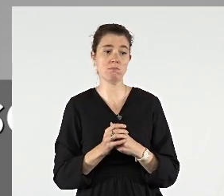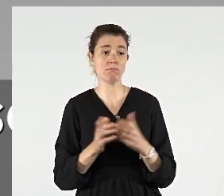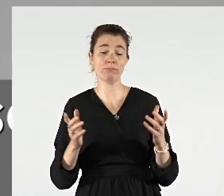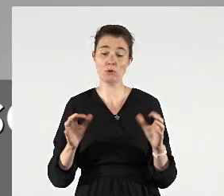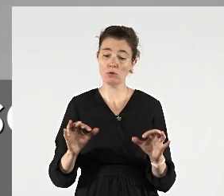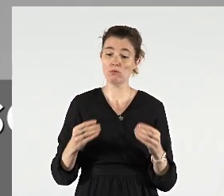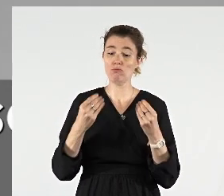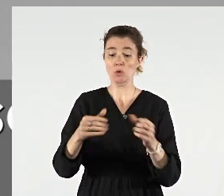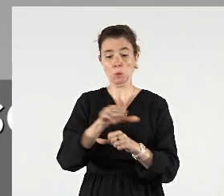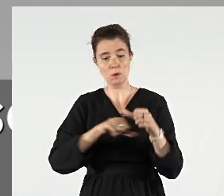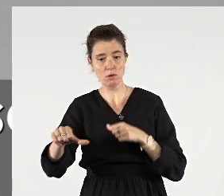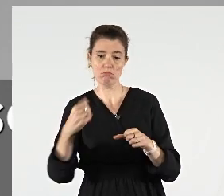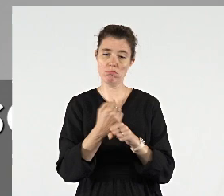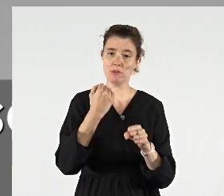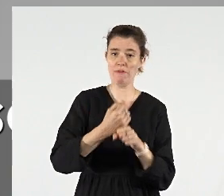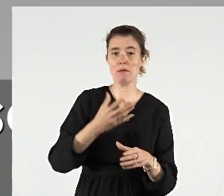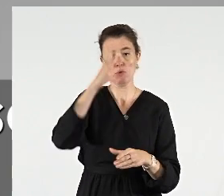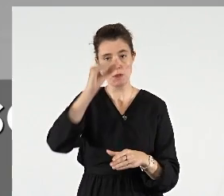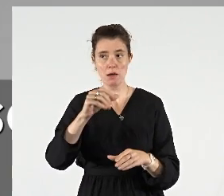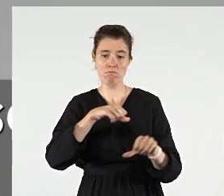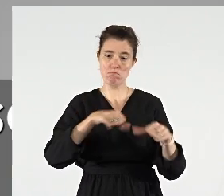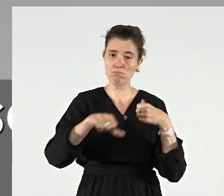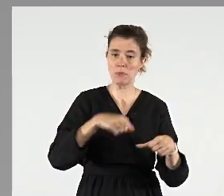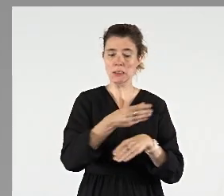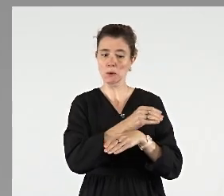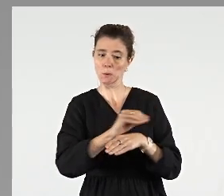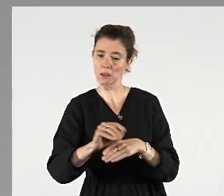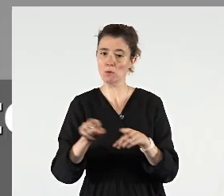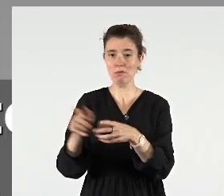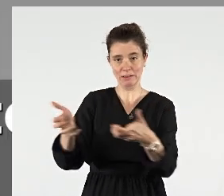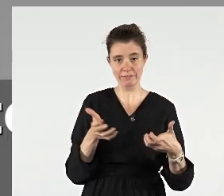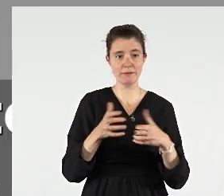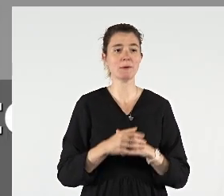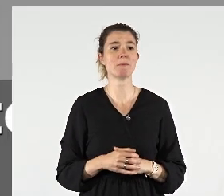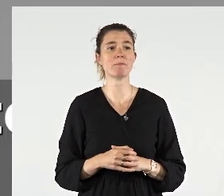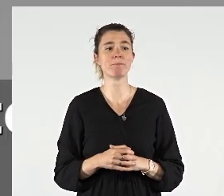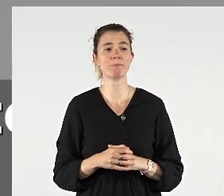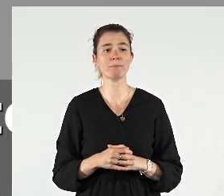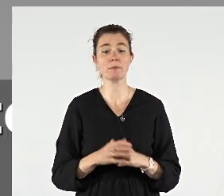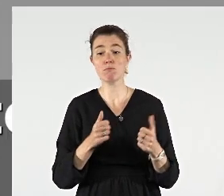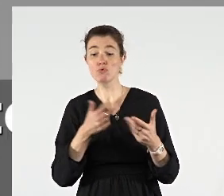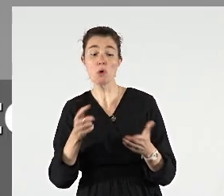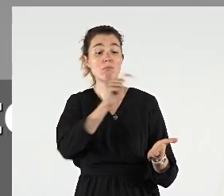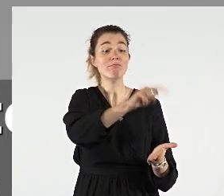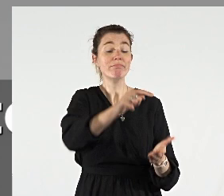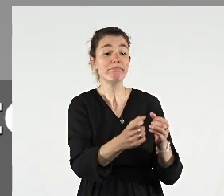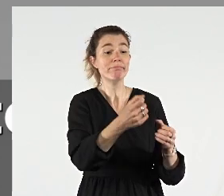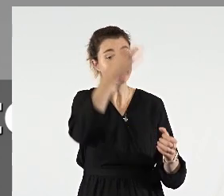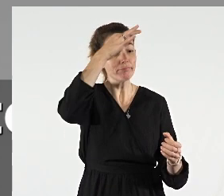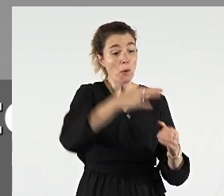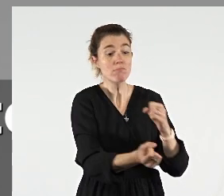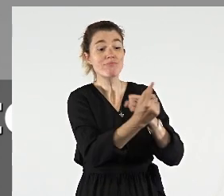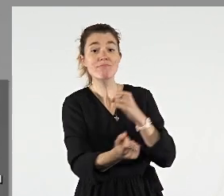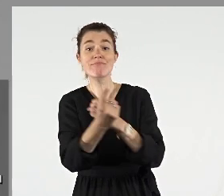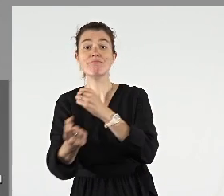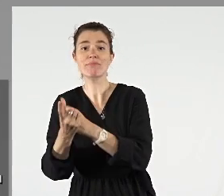professionnel modernisé, sécurisant et attractif. De nombreuses initiatives locales mettent en place des organisations